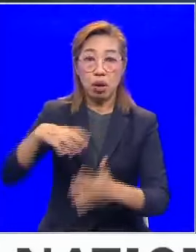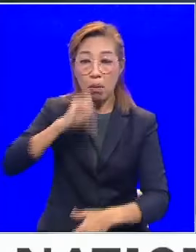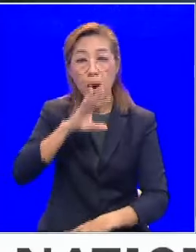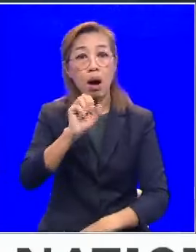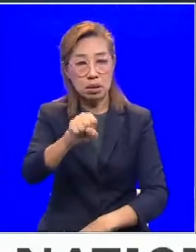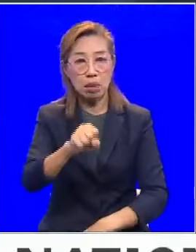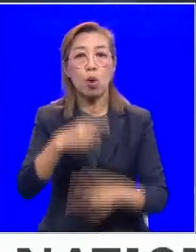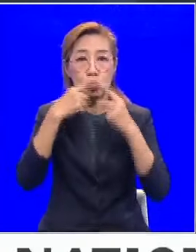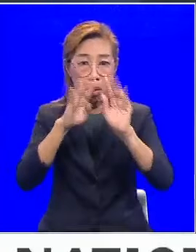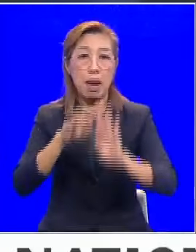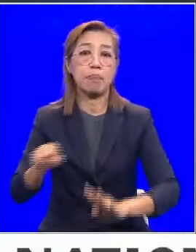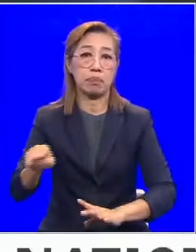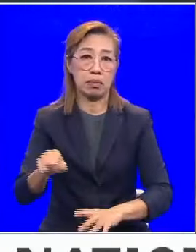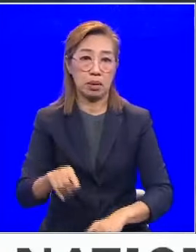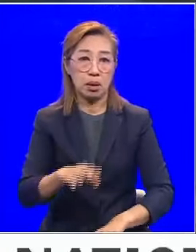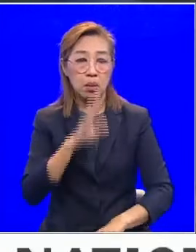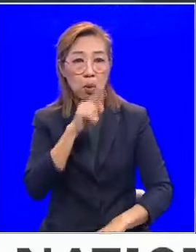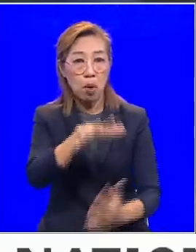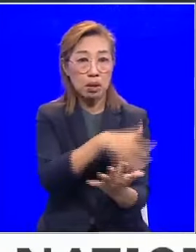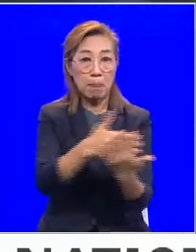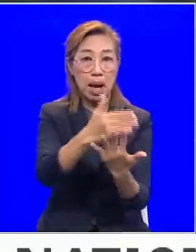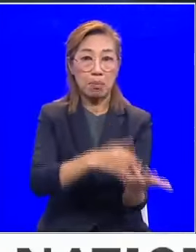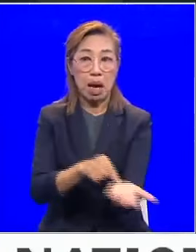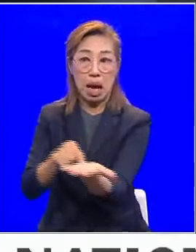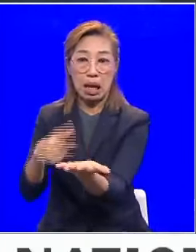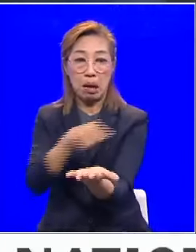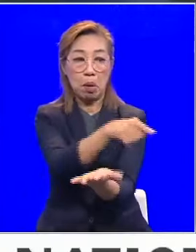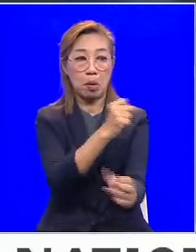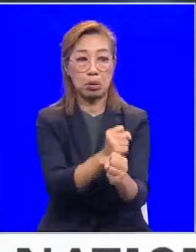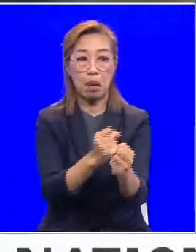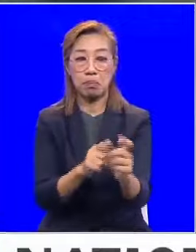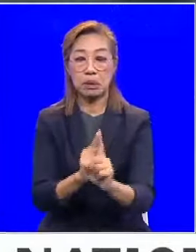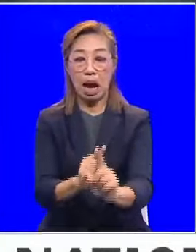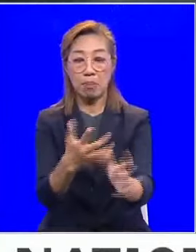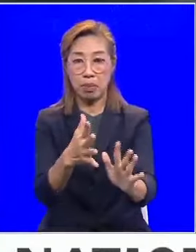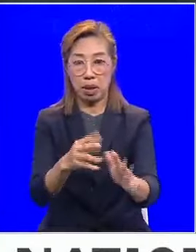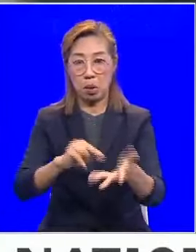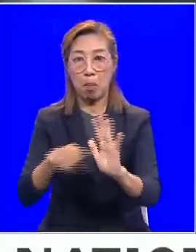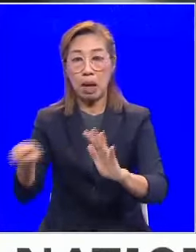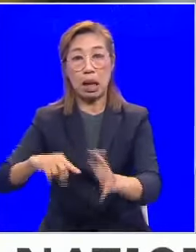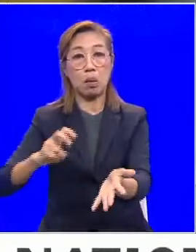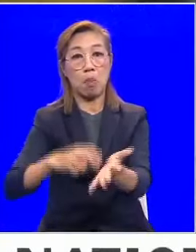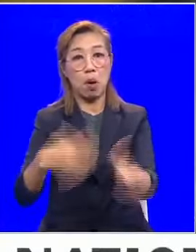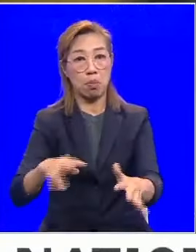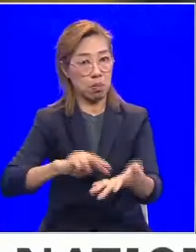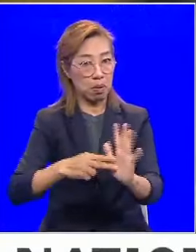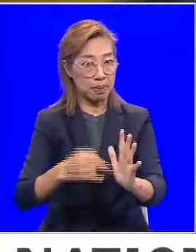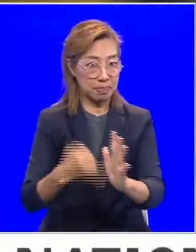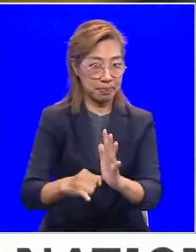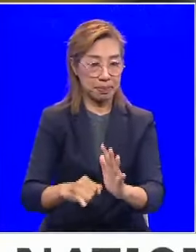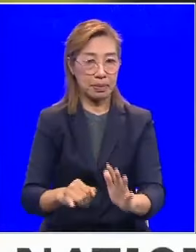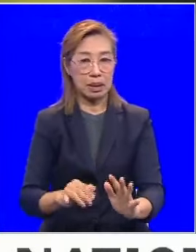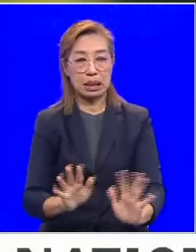แบบนี้ไปไม่งั้นเดี๋ยวทำตามไม่ตามแผนที่ส่งมาเดี๋ยวจะกลายเป็นฟอกขาวซึ่งกรณีสคบส่งมาจะไปถาม 2แบบ 1ก็คือ